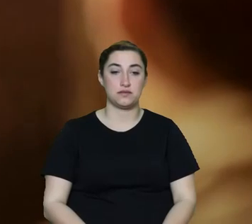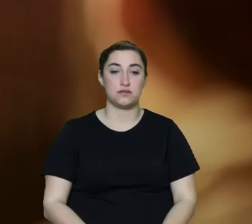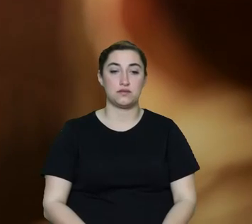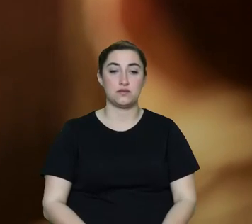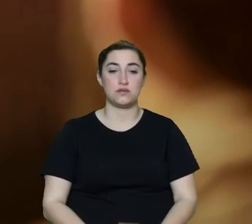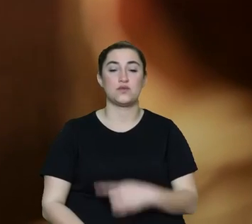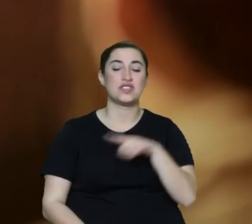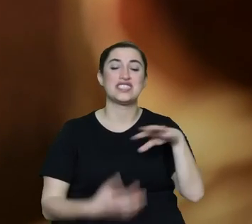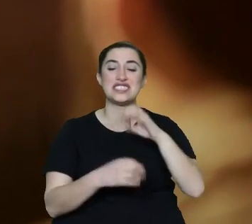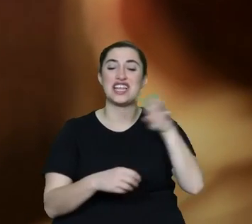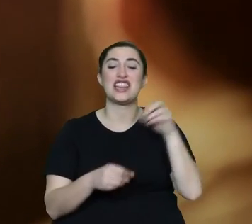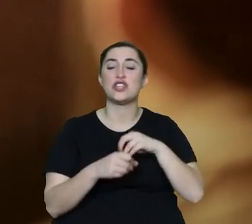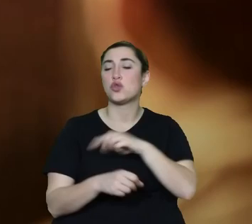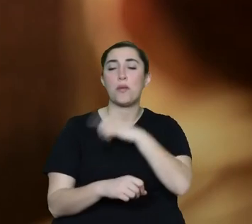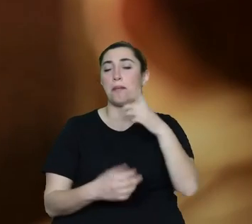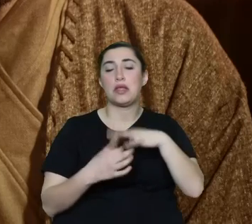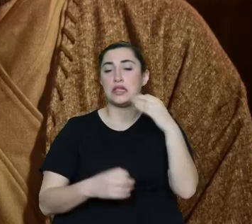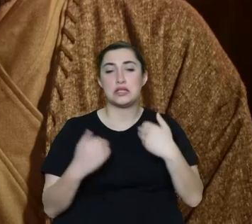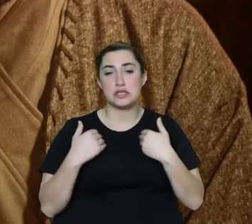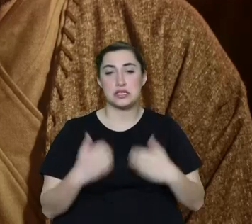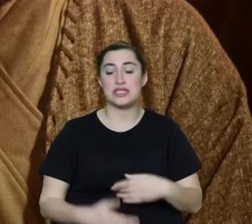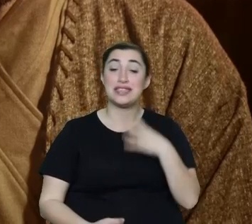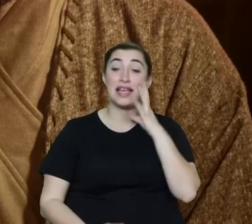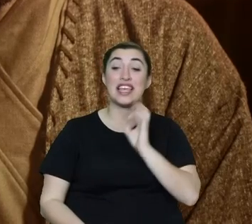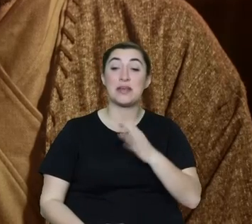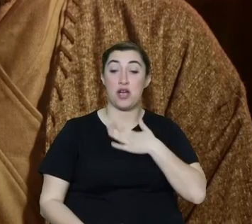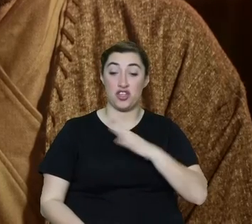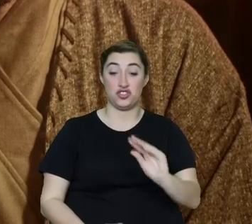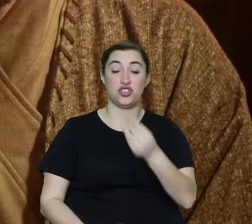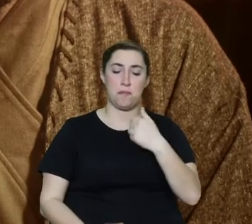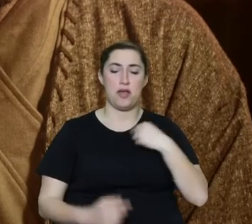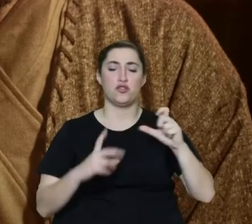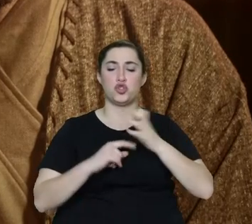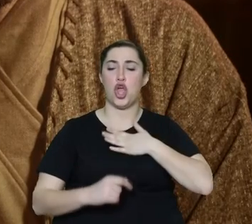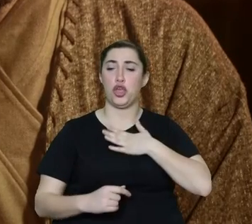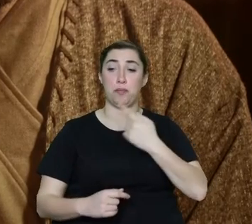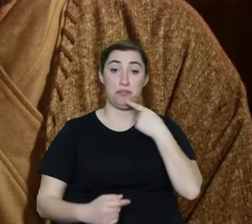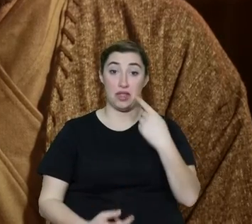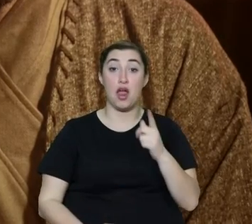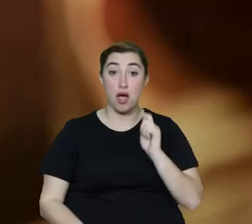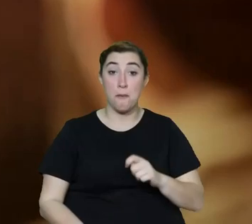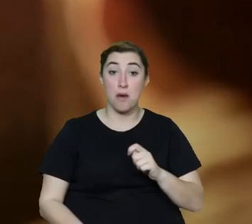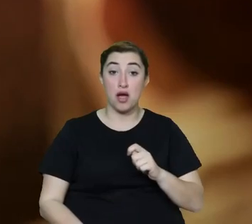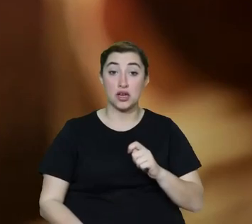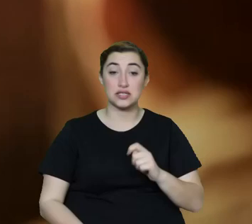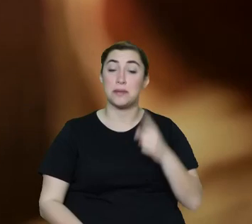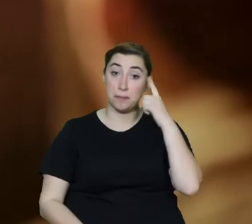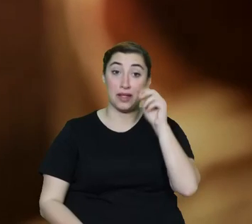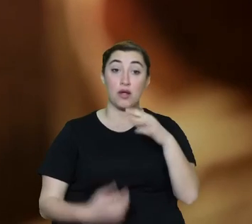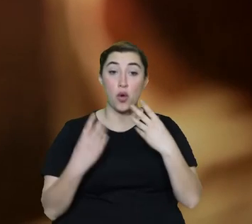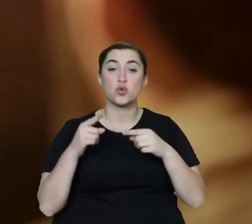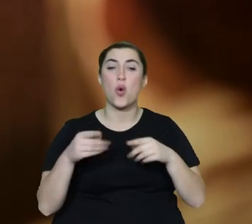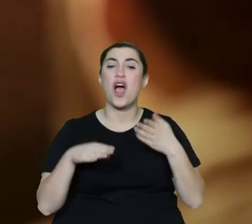Kullar içinden edna bir kuluz. Kim karşına geçip ben şeyhim diye durursa, bil ki